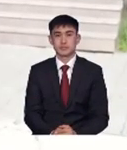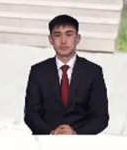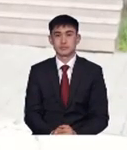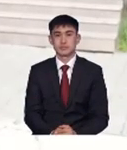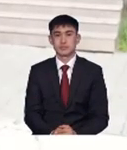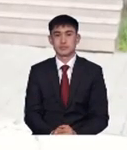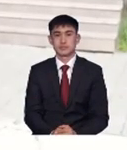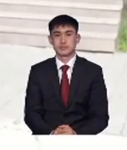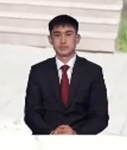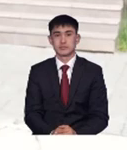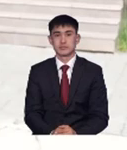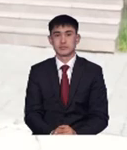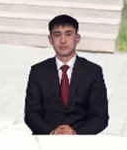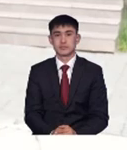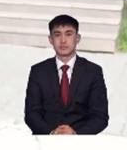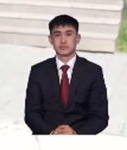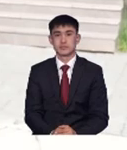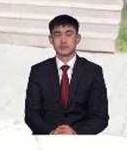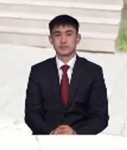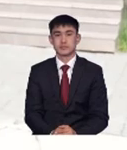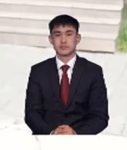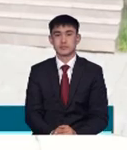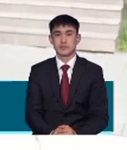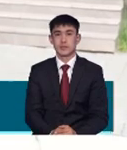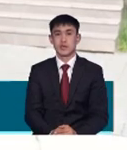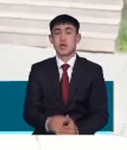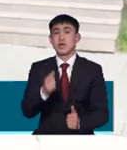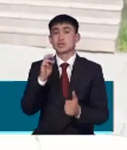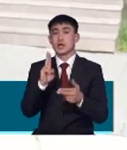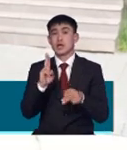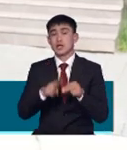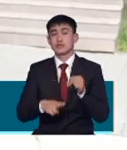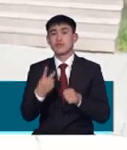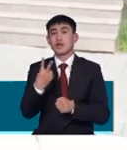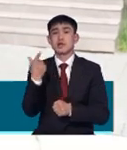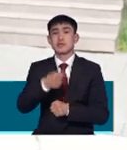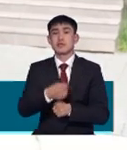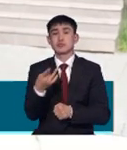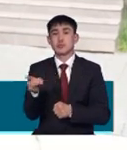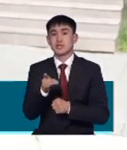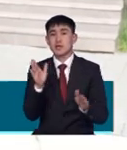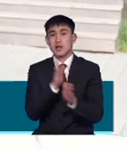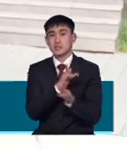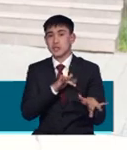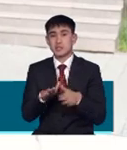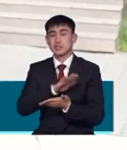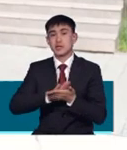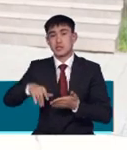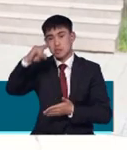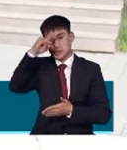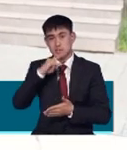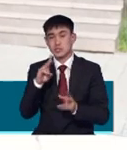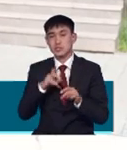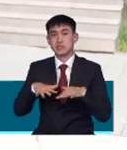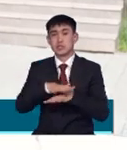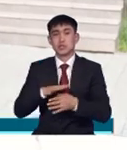Казахстан» экологиялық акциясы өткізілуде. Заканчивается вторая неделя республиканской экологической акции «Таза Казахстан». Жители